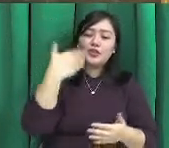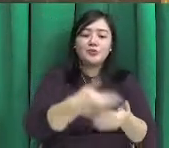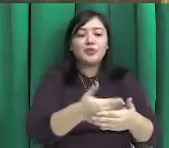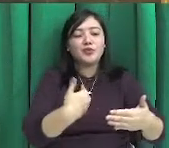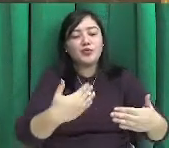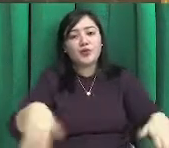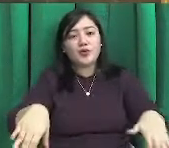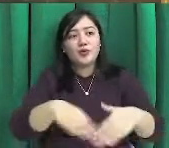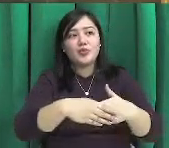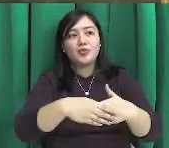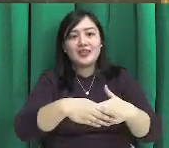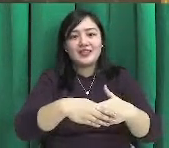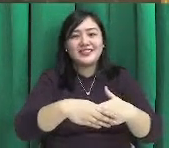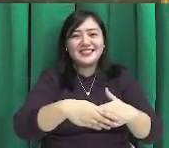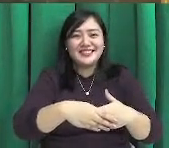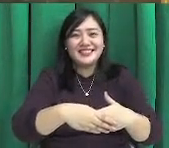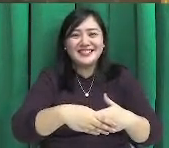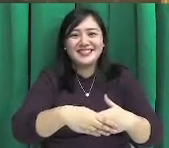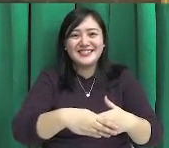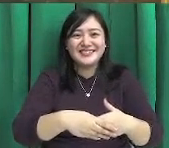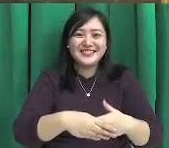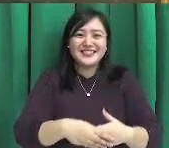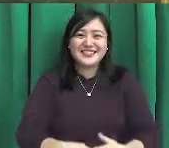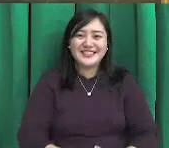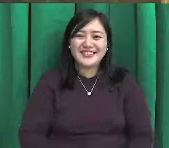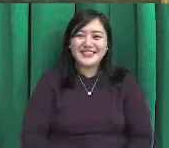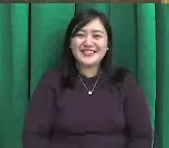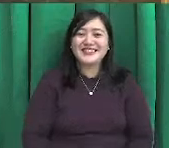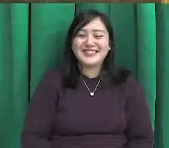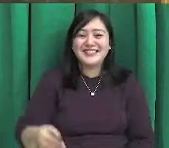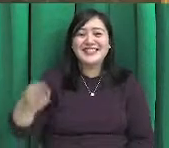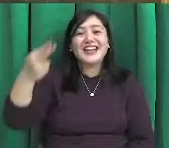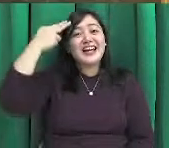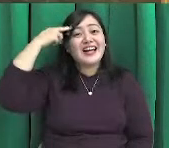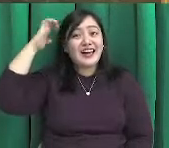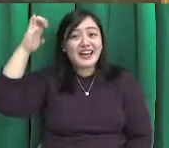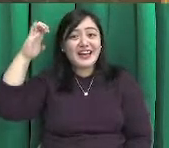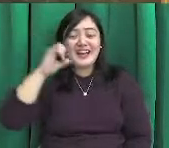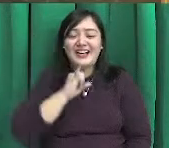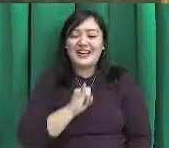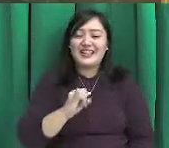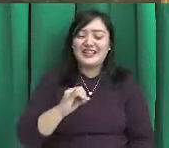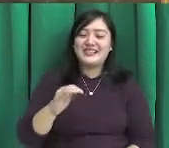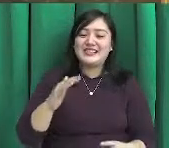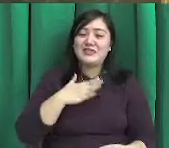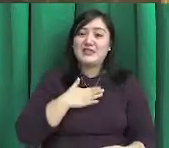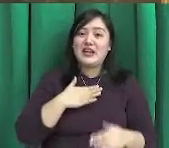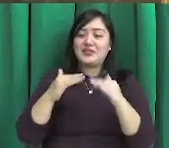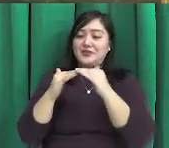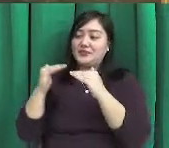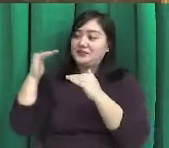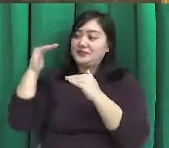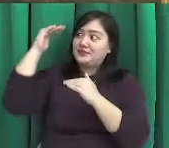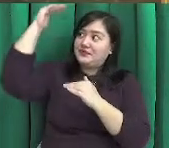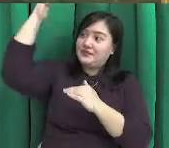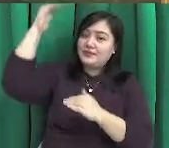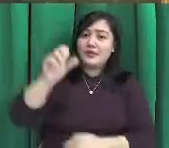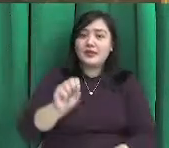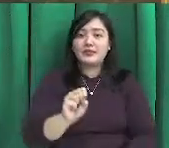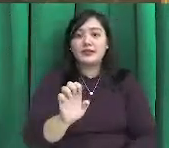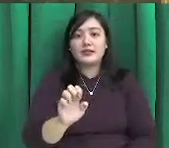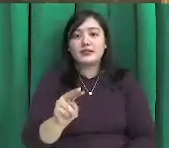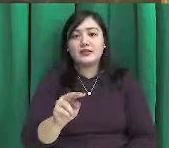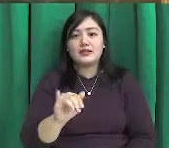kanya. Kasi hindi kita masisisi. Sir Dennis, parang wala. Sir Dennis. Hindi po. In fairness naman po kay